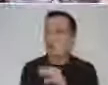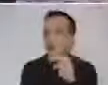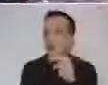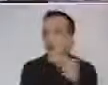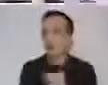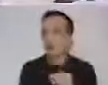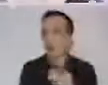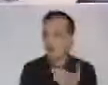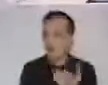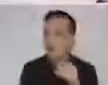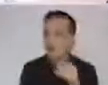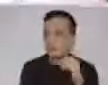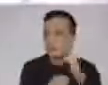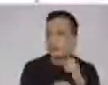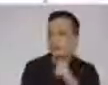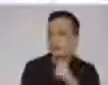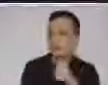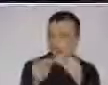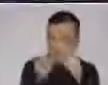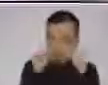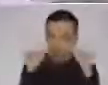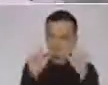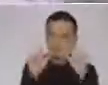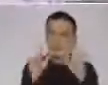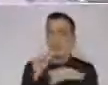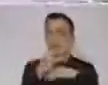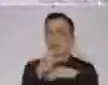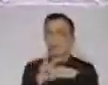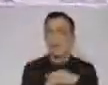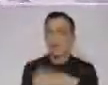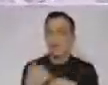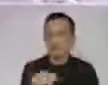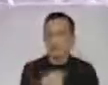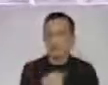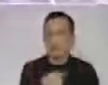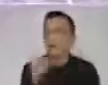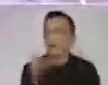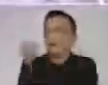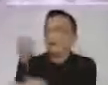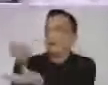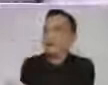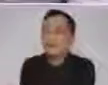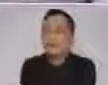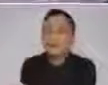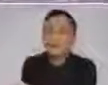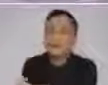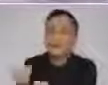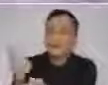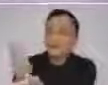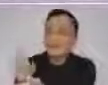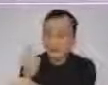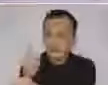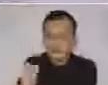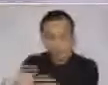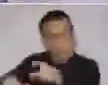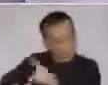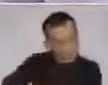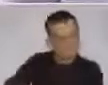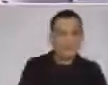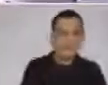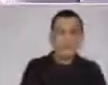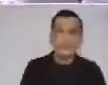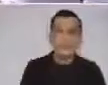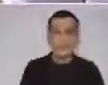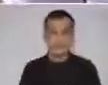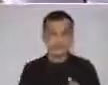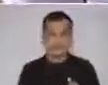sa Metro Manila, aka Chica on the Road. Unay po natin sa nakaranas sa pinakamabigat na sitwasyon ng trapiko sa Kalakhang